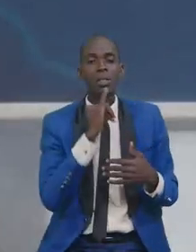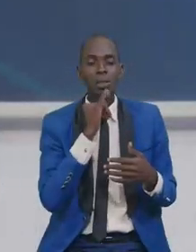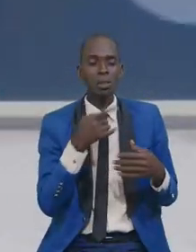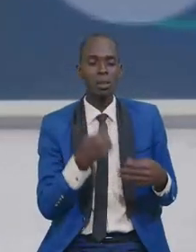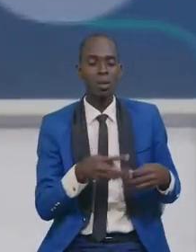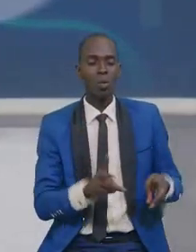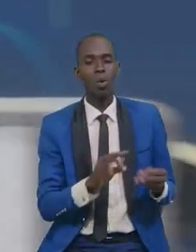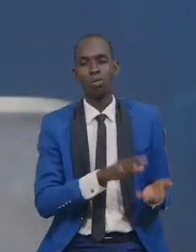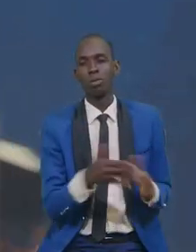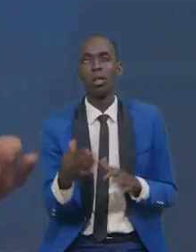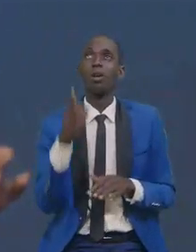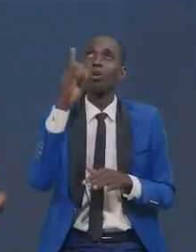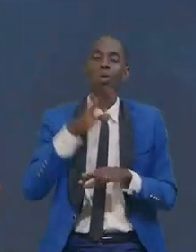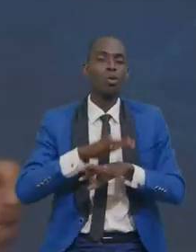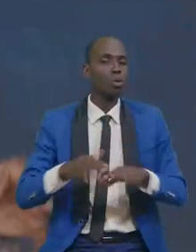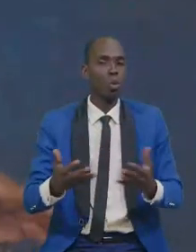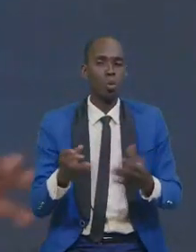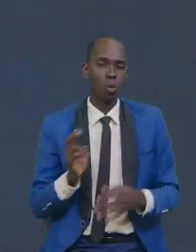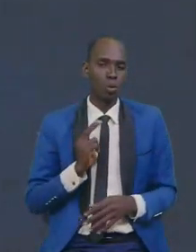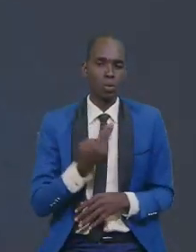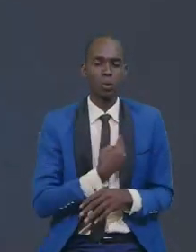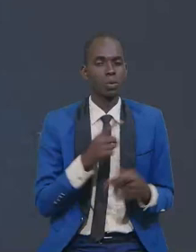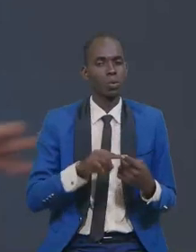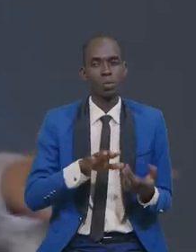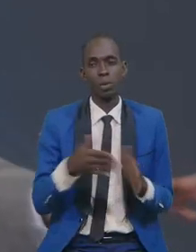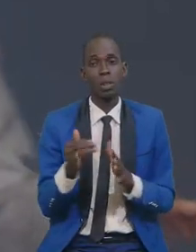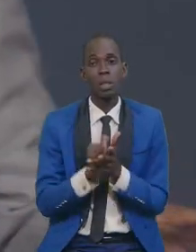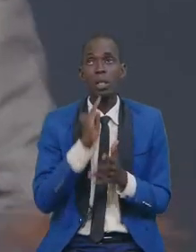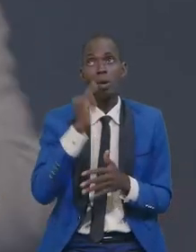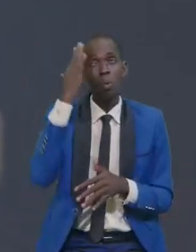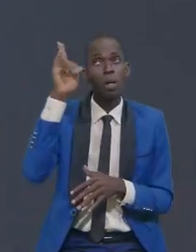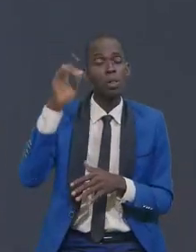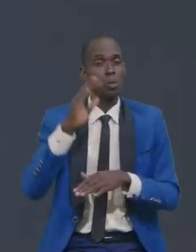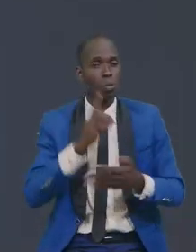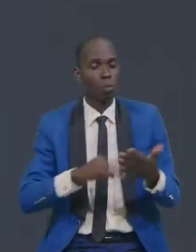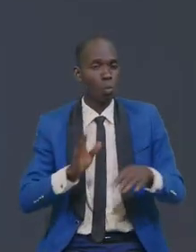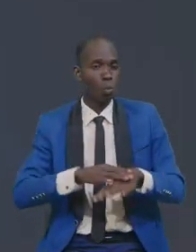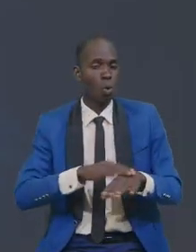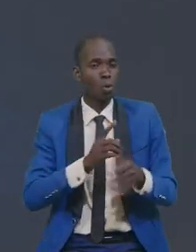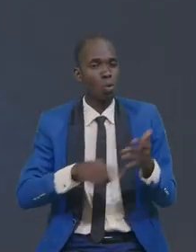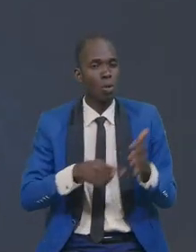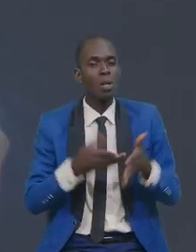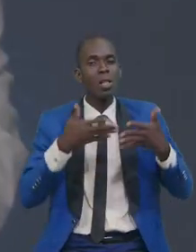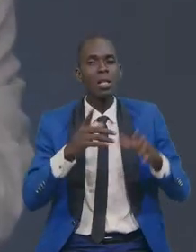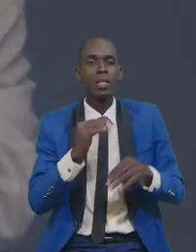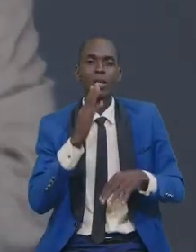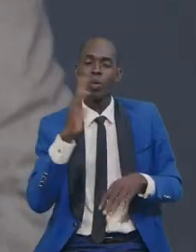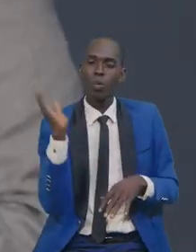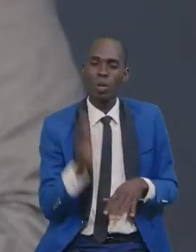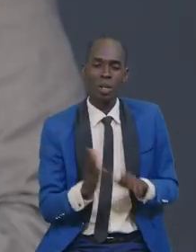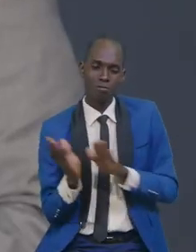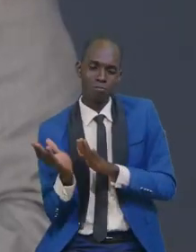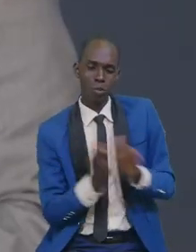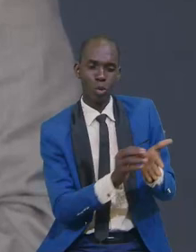de la mort. Et Dieu ne veut pas que nous périssons. Alors il dit que le méchant abandonne sa voix et